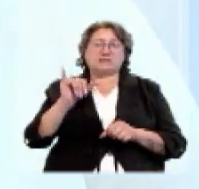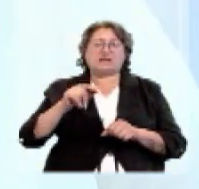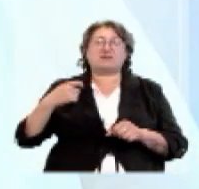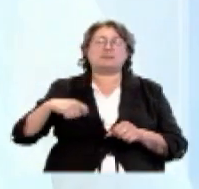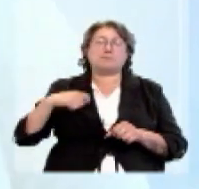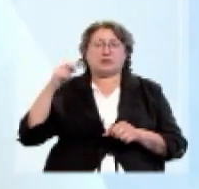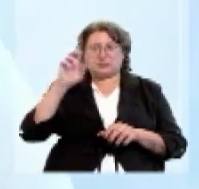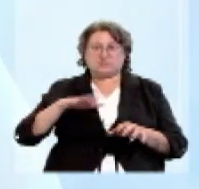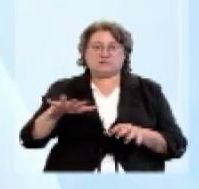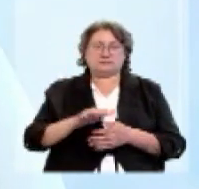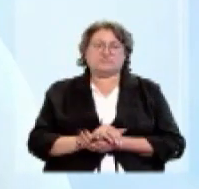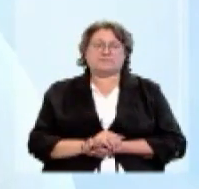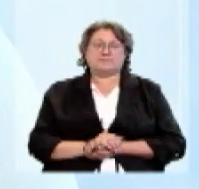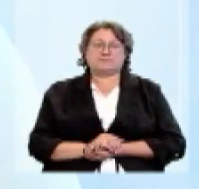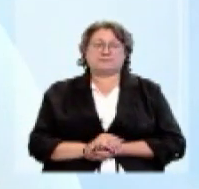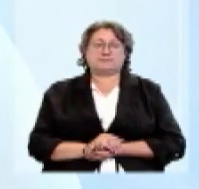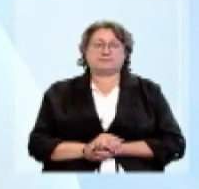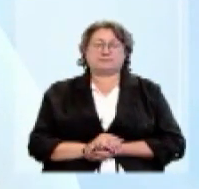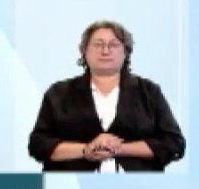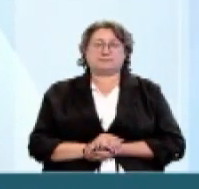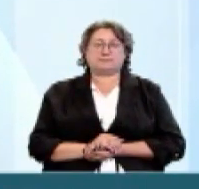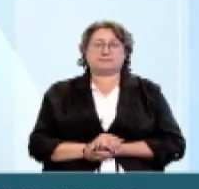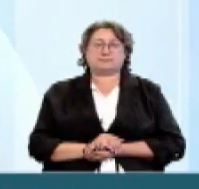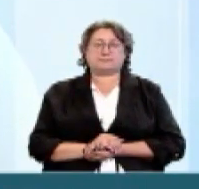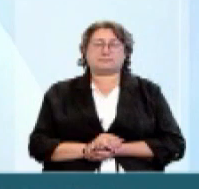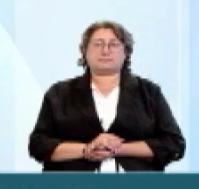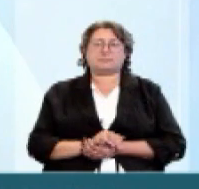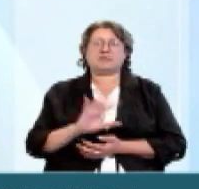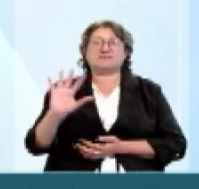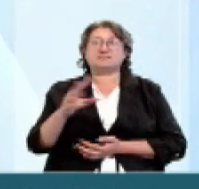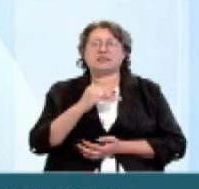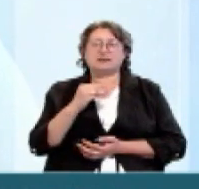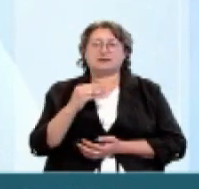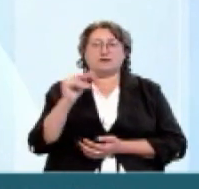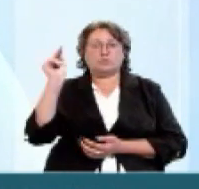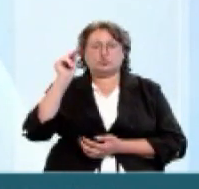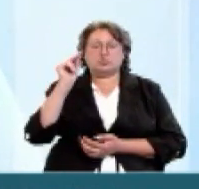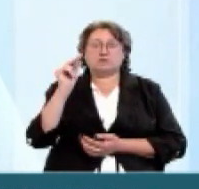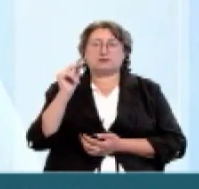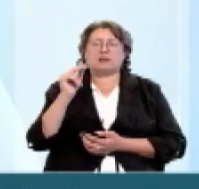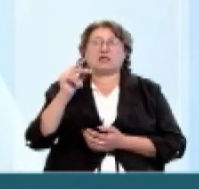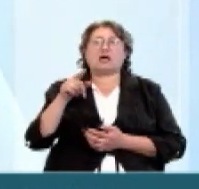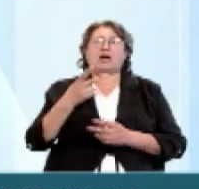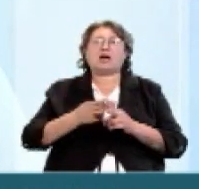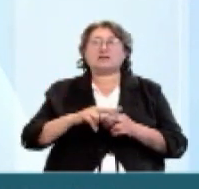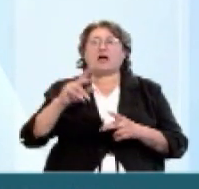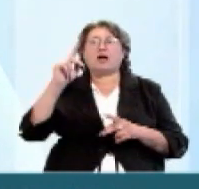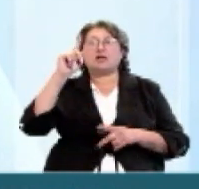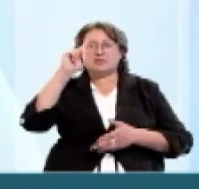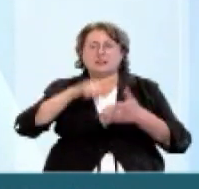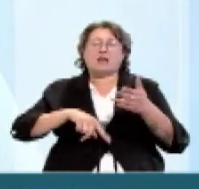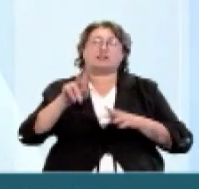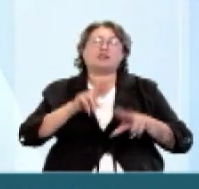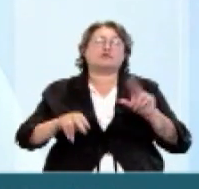ата-анасының үмітін ақтайтын азаматтар болып ержетуде. Был оқу жылында біздің 11-ші